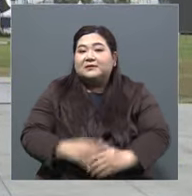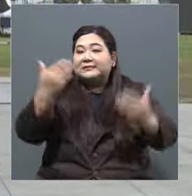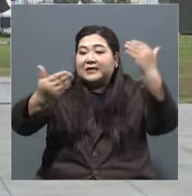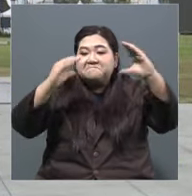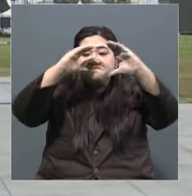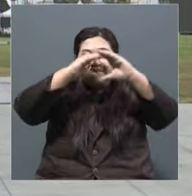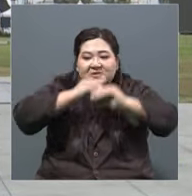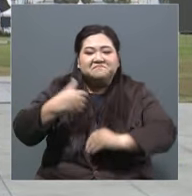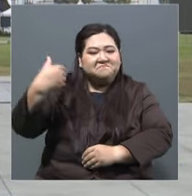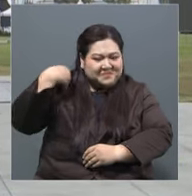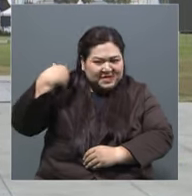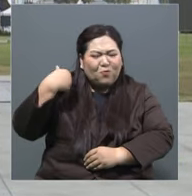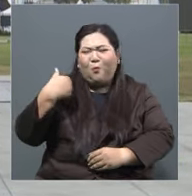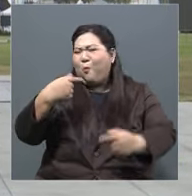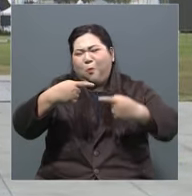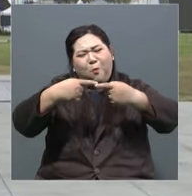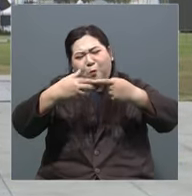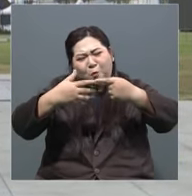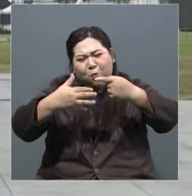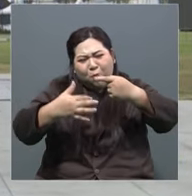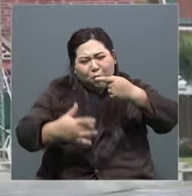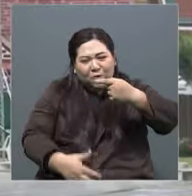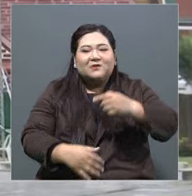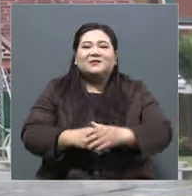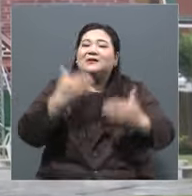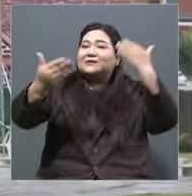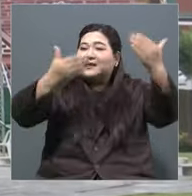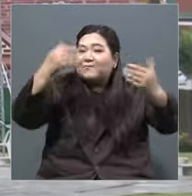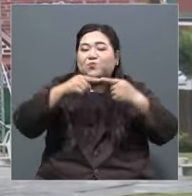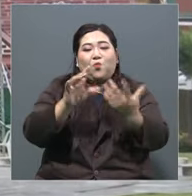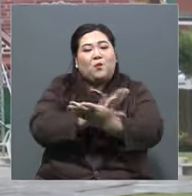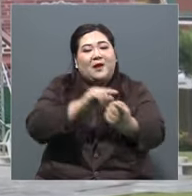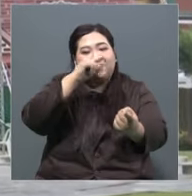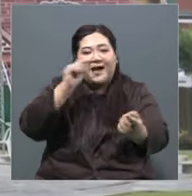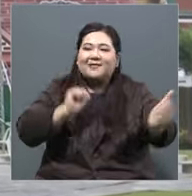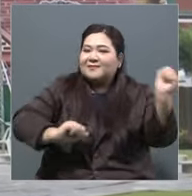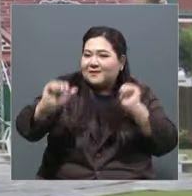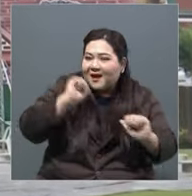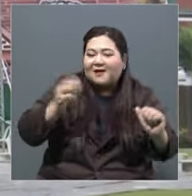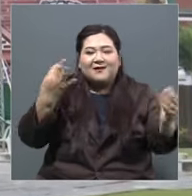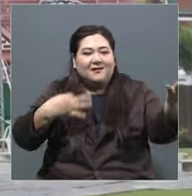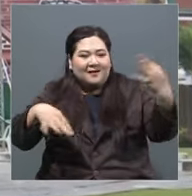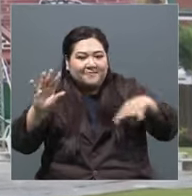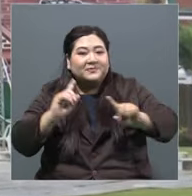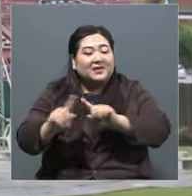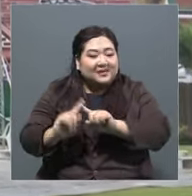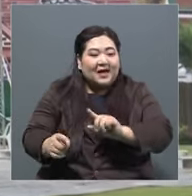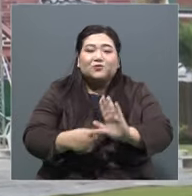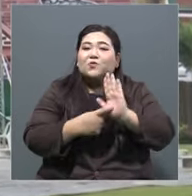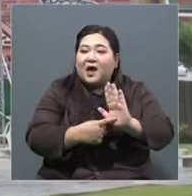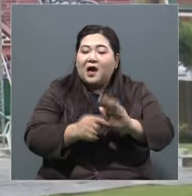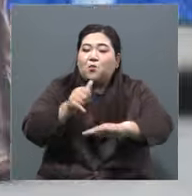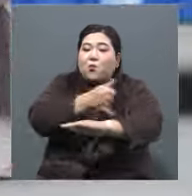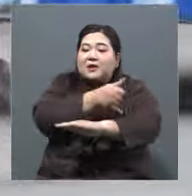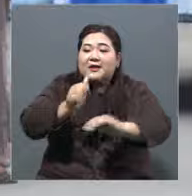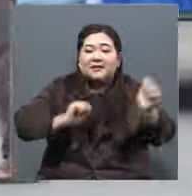ค่ะมีอีกจัดเต็มเยอะมากนะคะมีการนำเสนอศิลปะวัฒนธรรมไทยซอพาวเวอร์ไทยอย่างเช่นการแสดงบนเวที